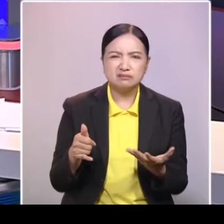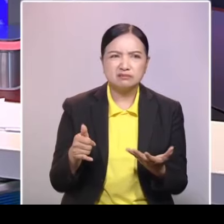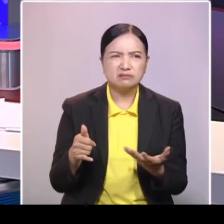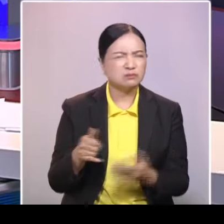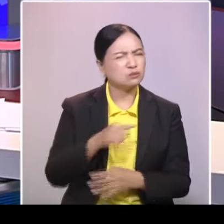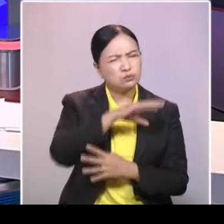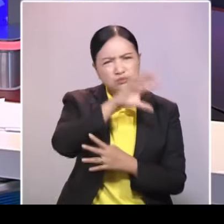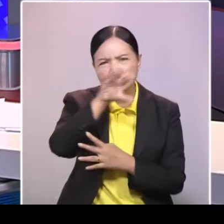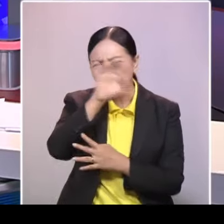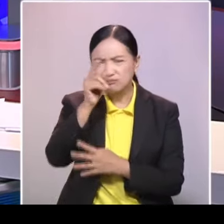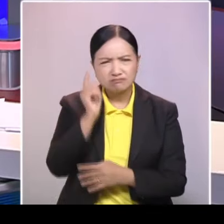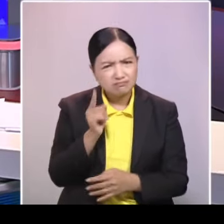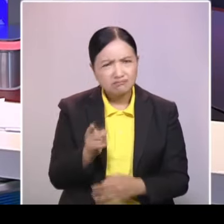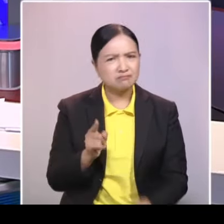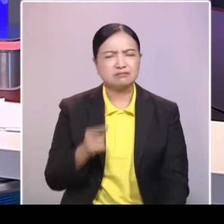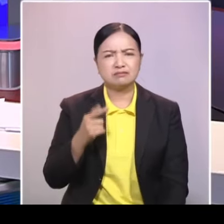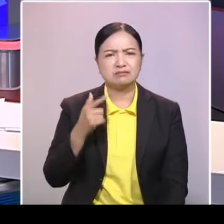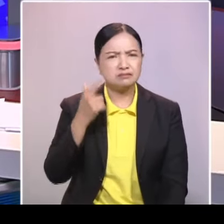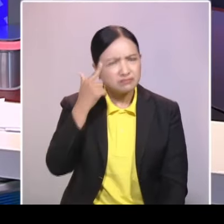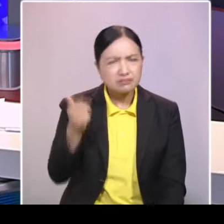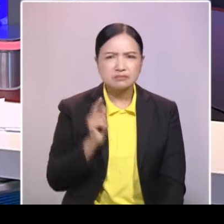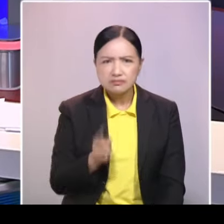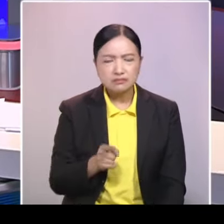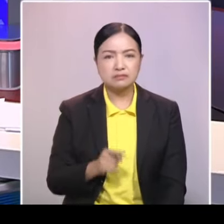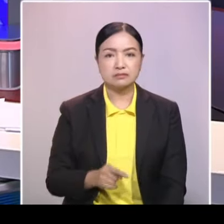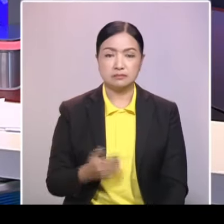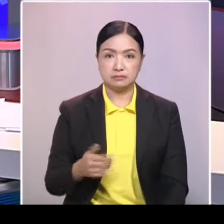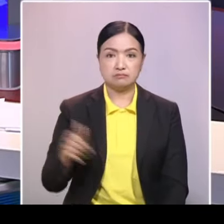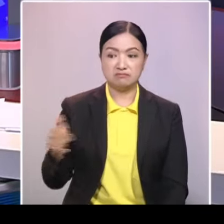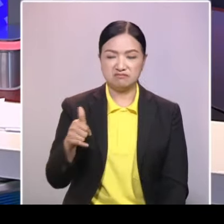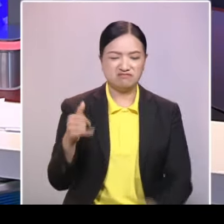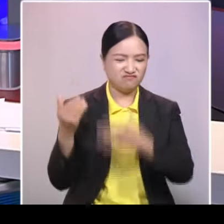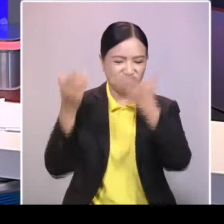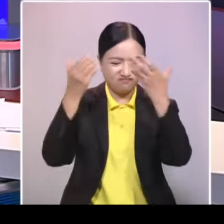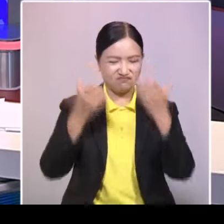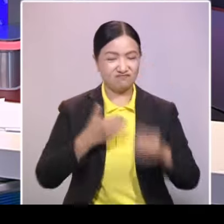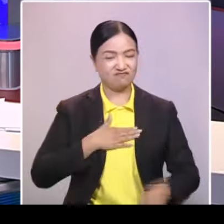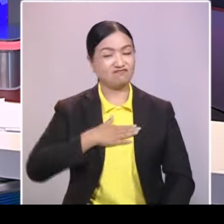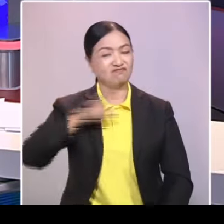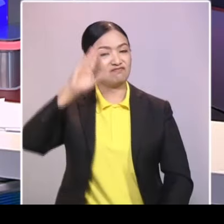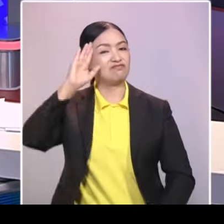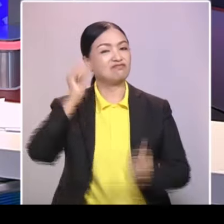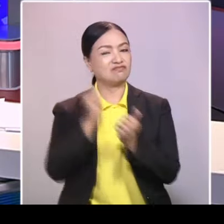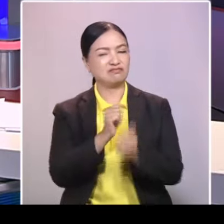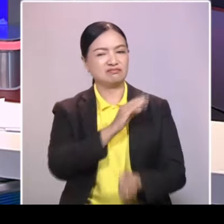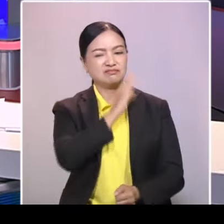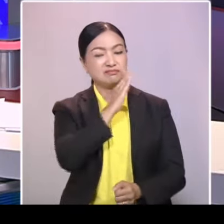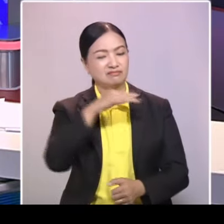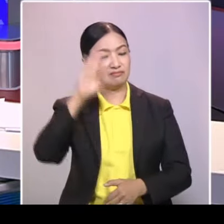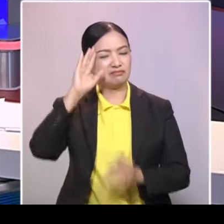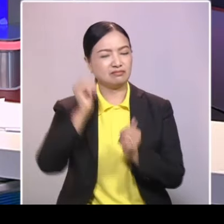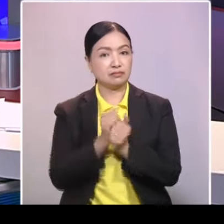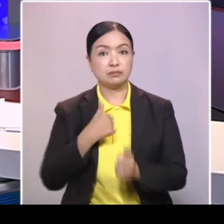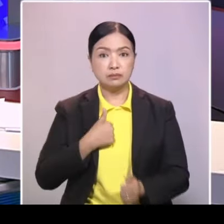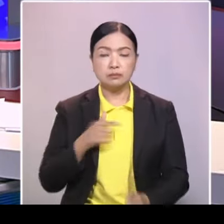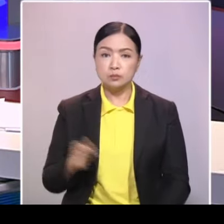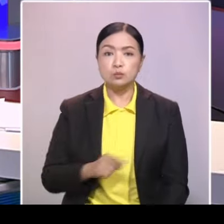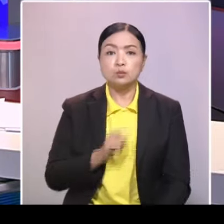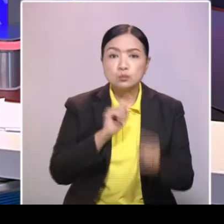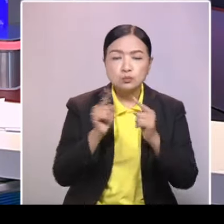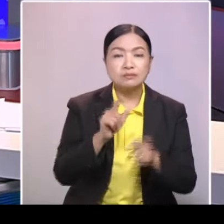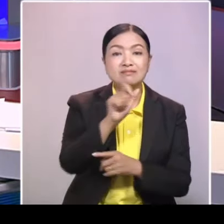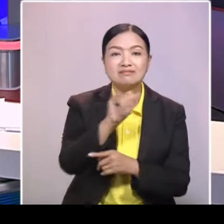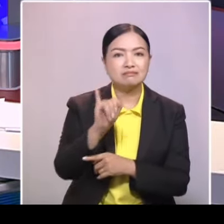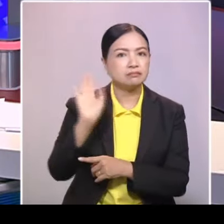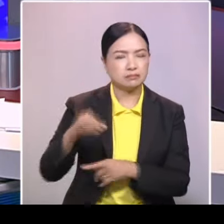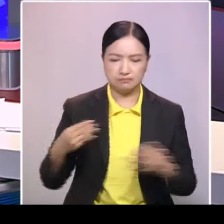หลอกเก่งหรอกเกินเดียวนี้นะฮล่สุดปรองตัวเป็ตำรวจก็มีเหอนกันอ่ะก่อนหนานี้เคยใหคุยกบ AIตอนน